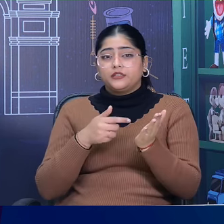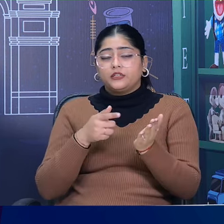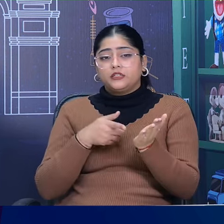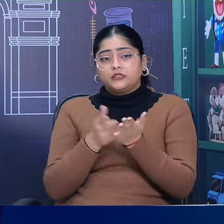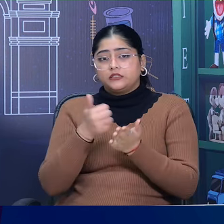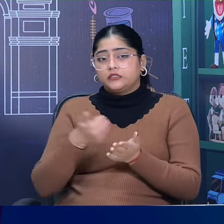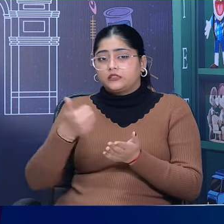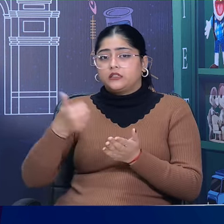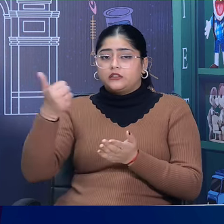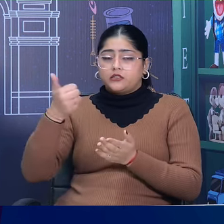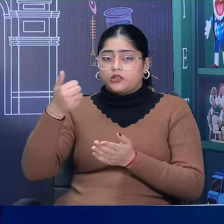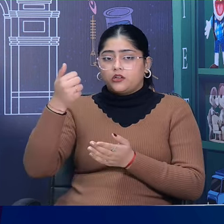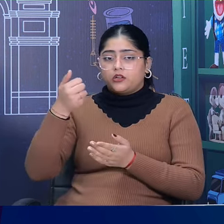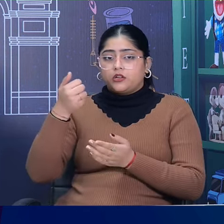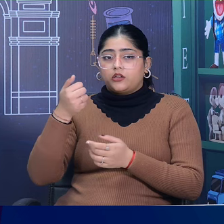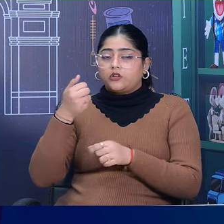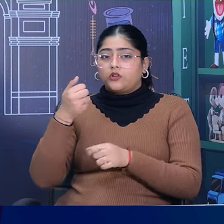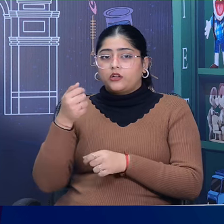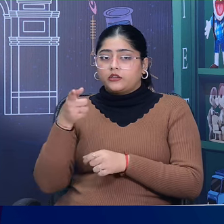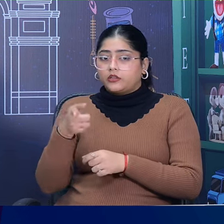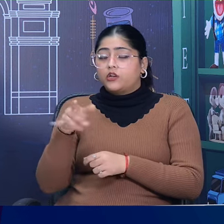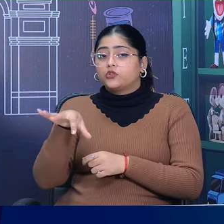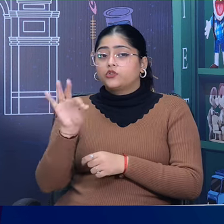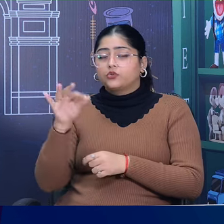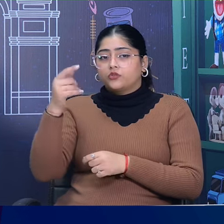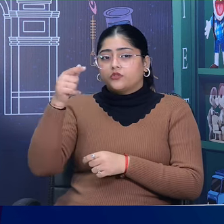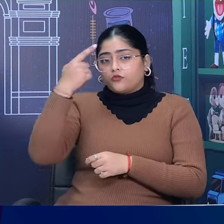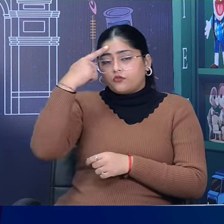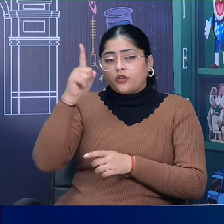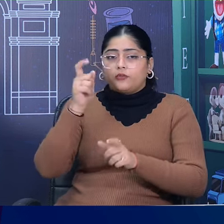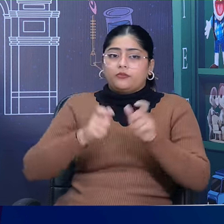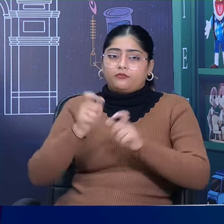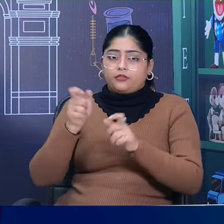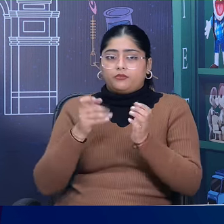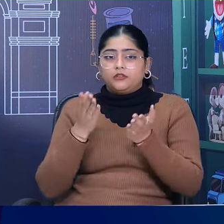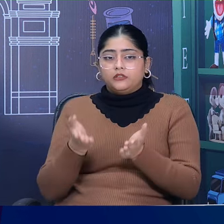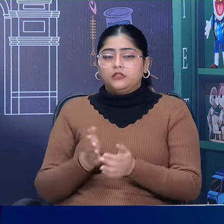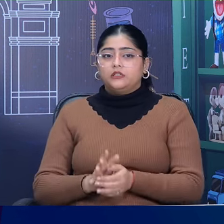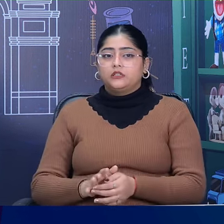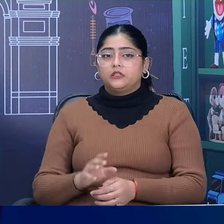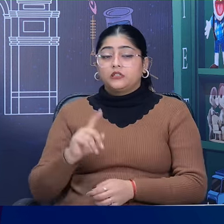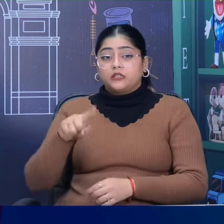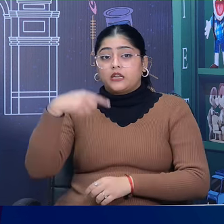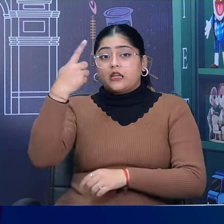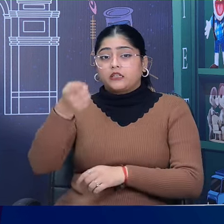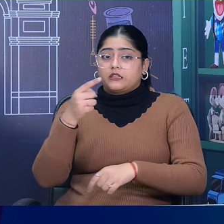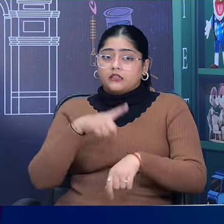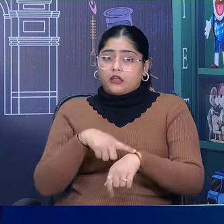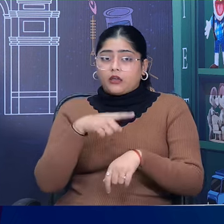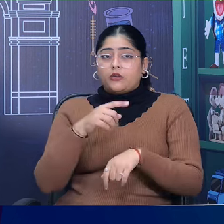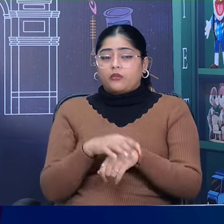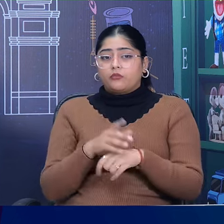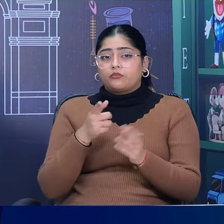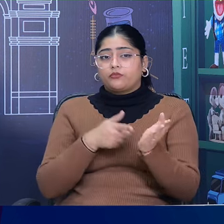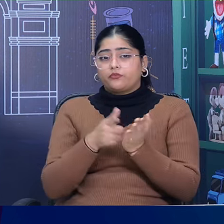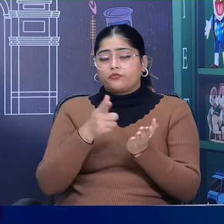है तो ये एक तरीके से पीपल्स गवर्नमेंट है इसकी अब एक भागीदारी का ये समझिए कि अगली बार जब इलेक्शन होगा गांव में तो